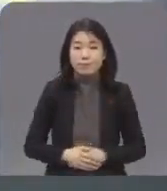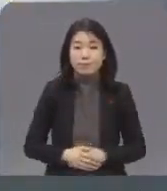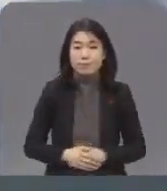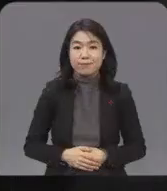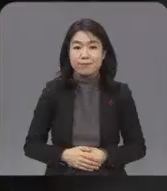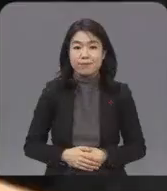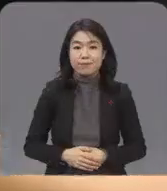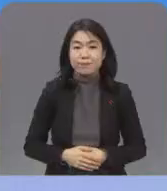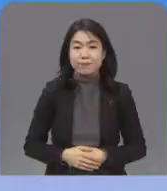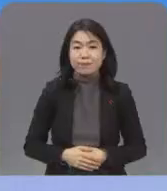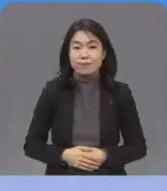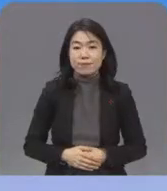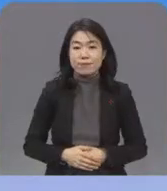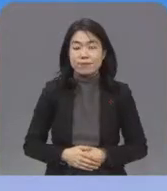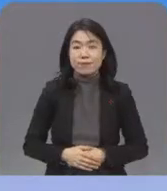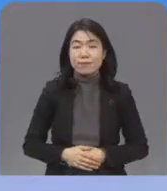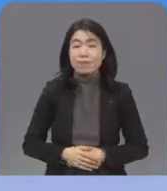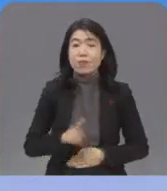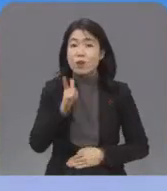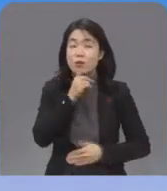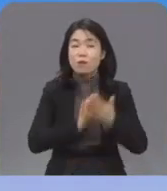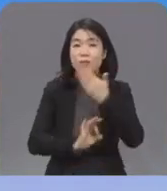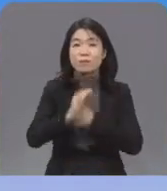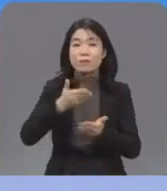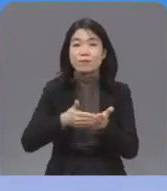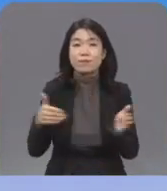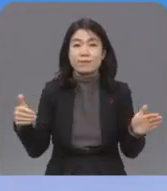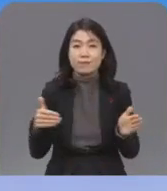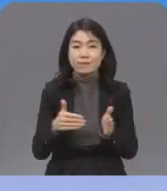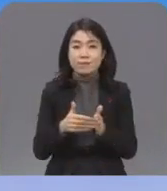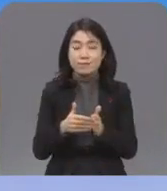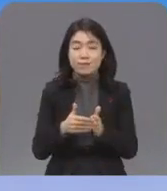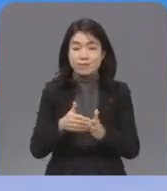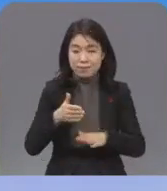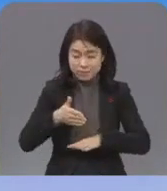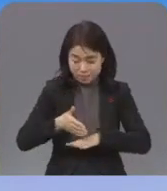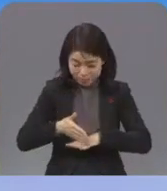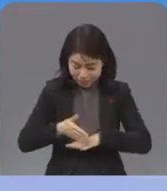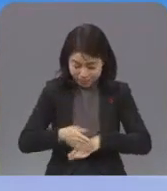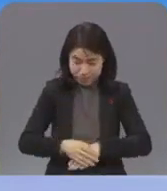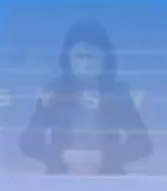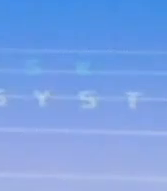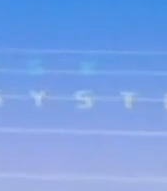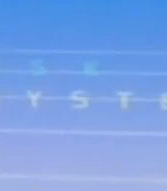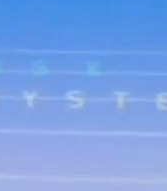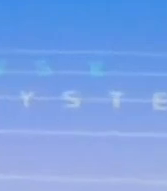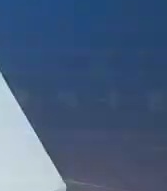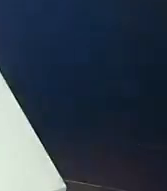월요일 아침에 함께한 KBS 뉴스를 마칩니다. 감사합니다.